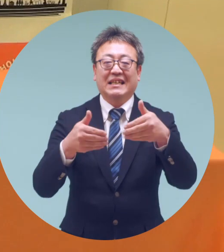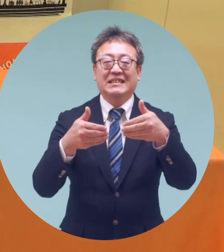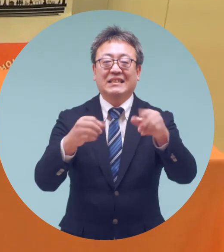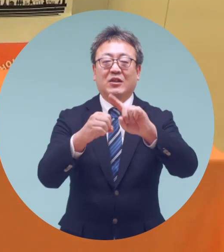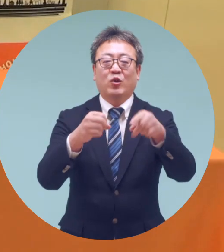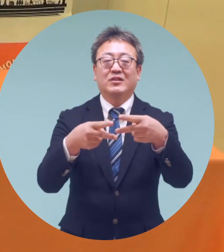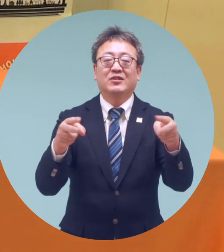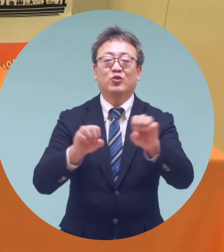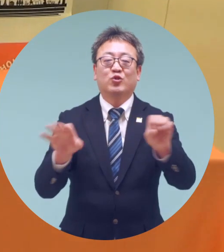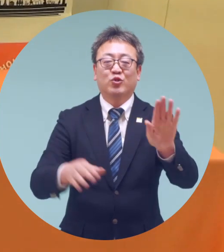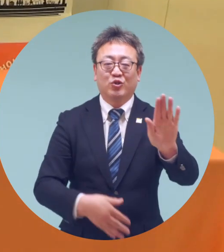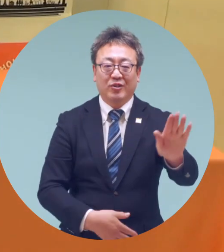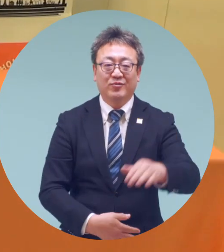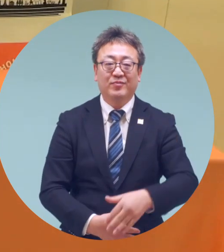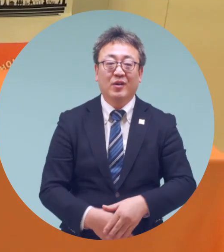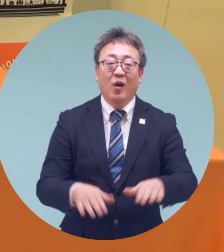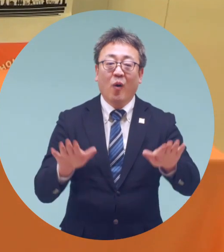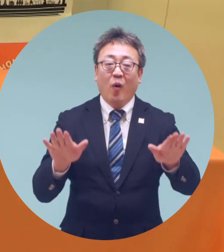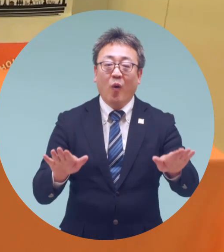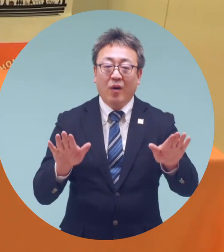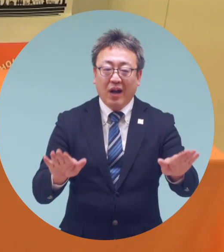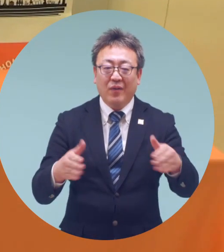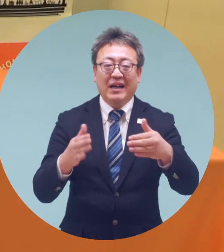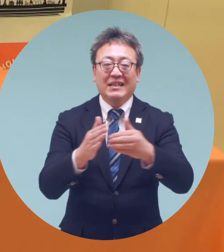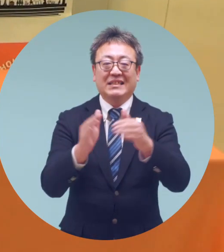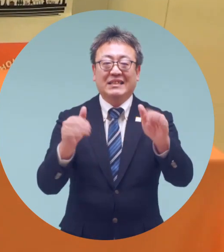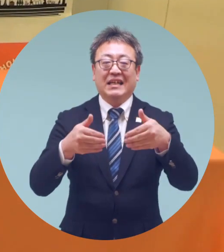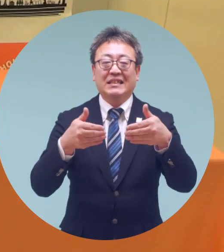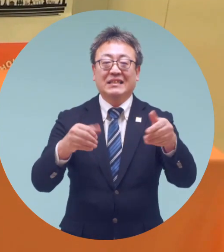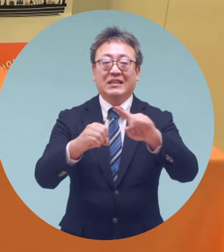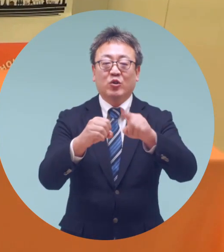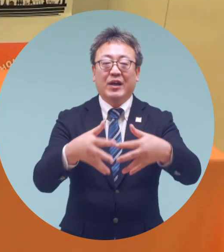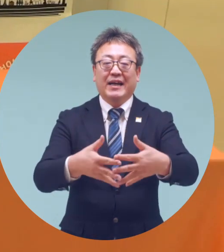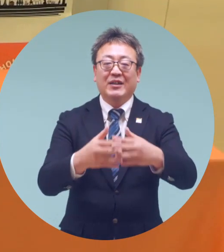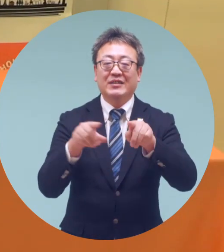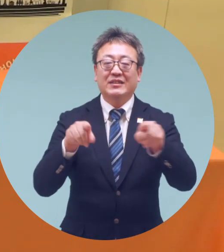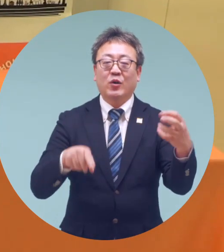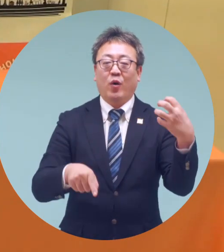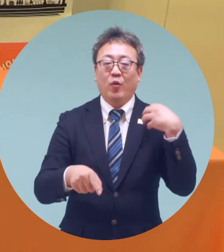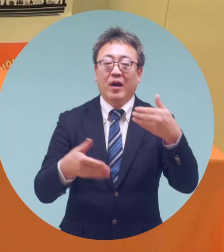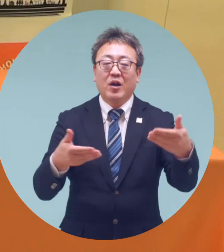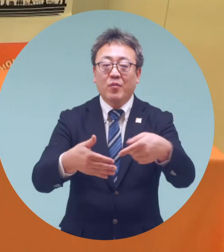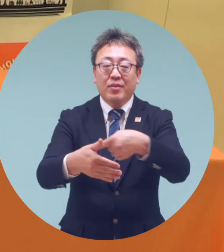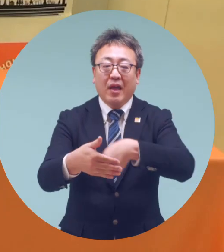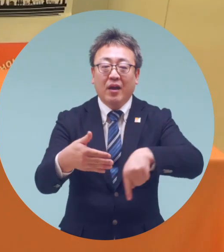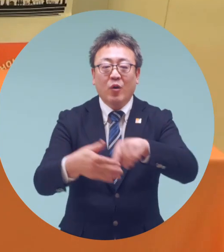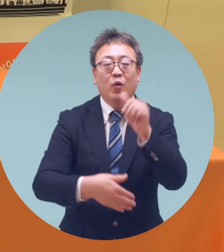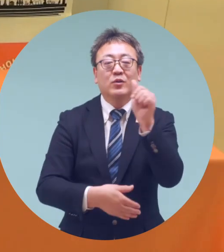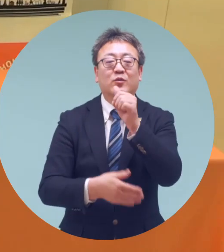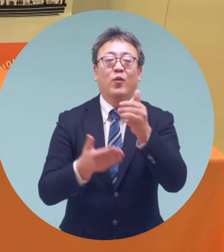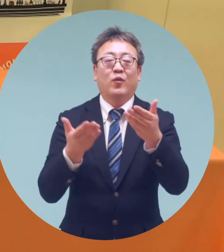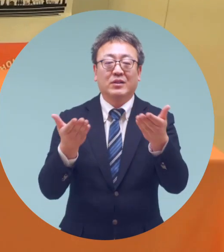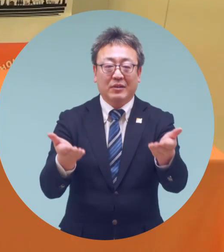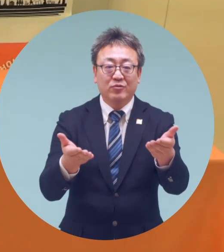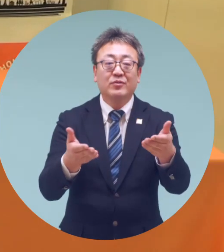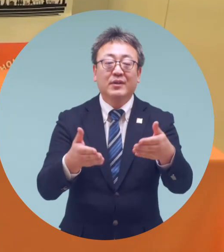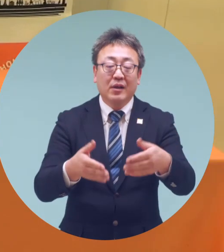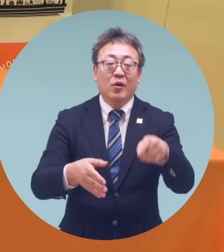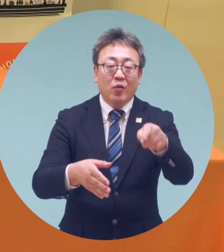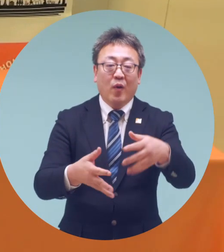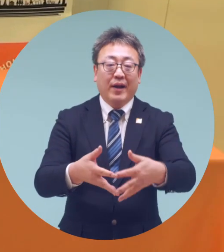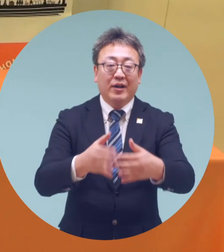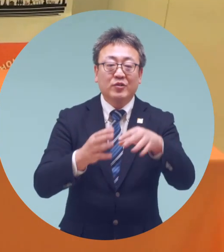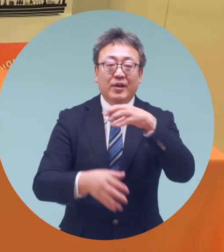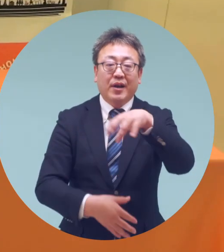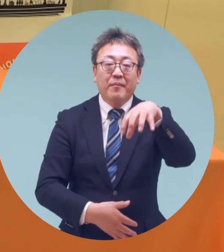ちは、石狩振興局ニュースです。本日は石狩振興局建設指導課の業務内容を紹介します。